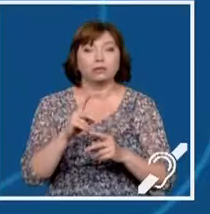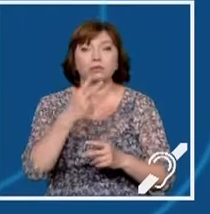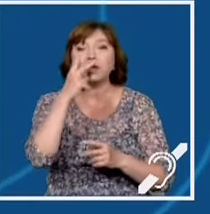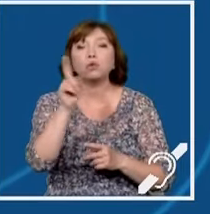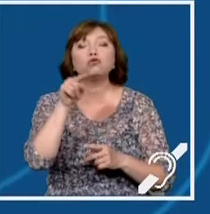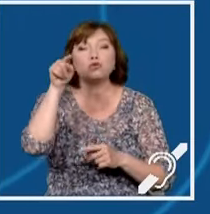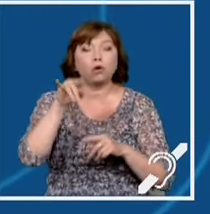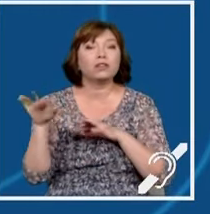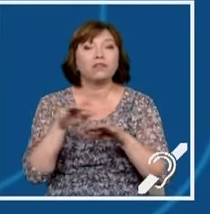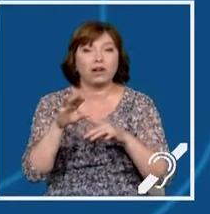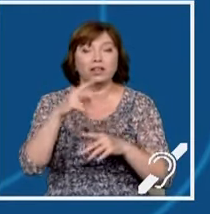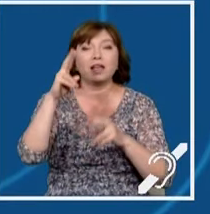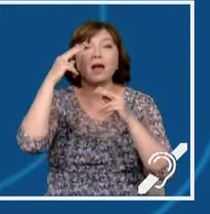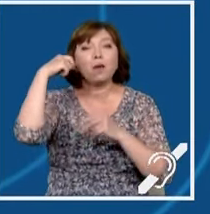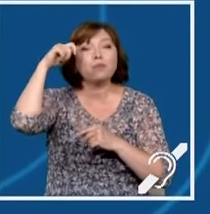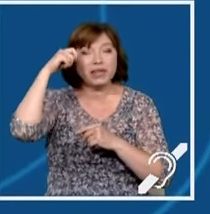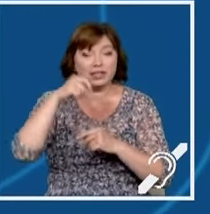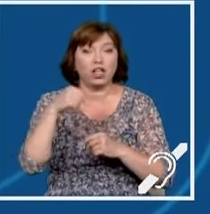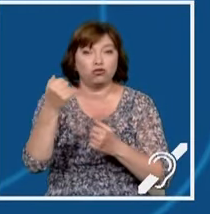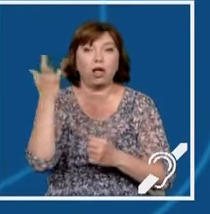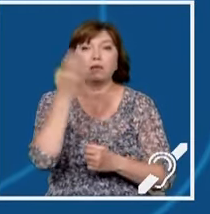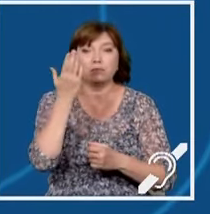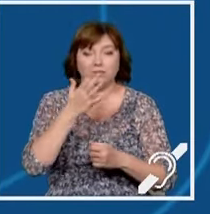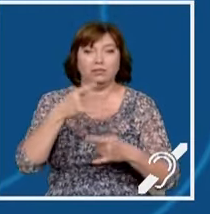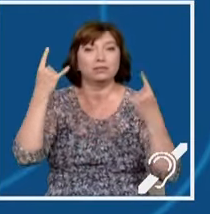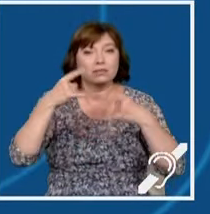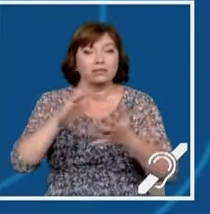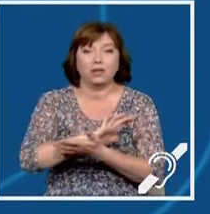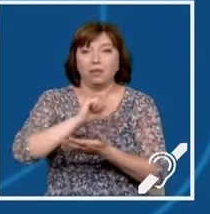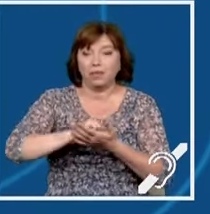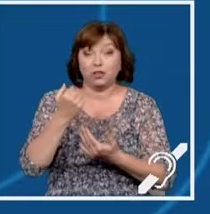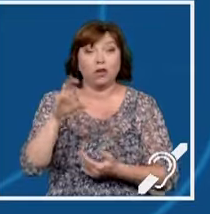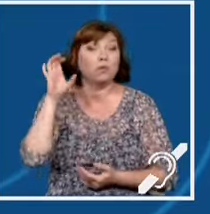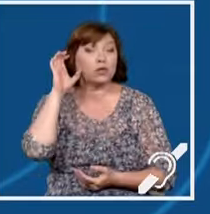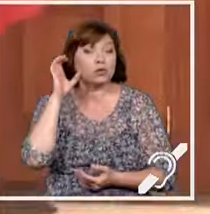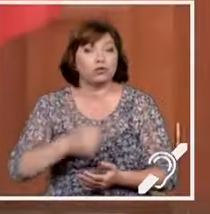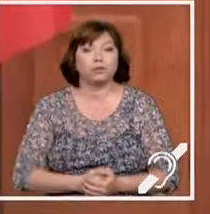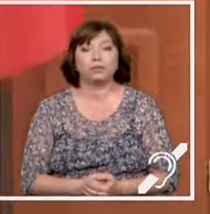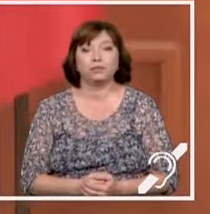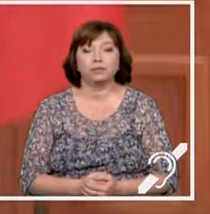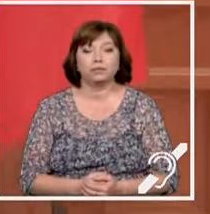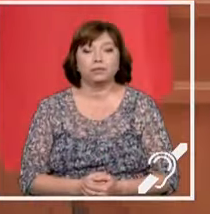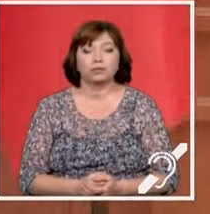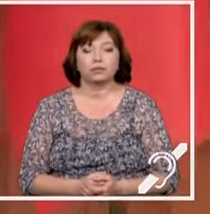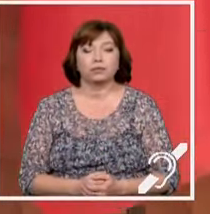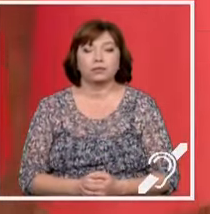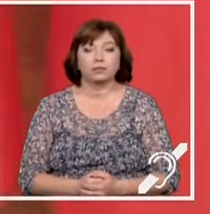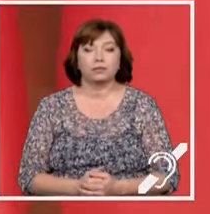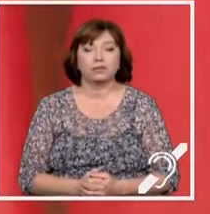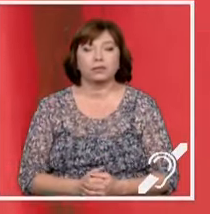Republicii Moldova, unde Maia Sandu și Olaf Scholz susțin o conferință comună de presă, să-i ascultă. Președintele Maia